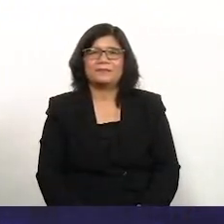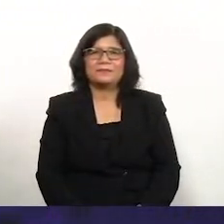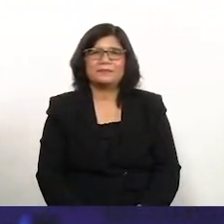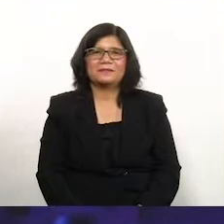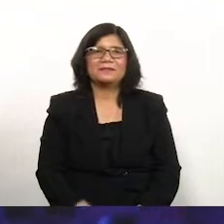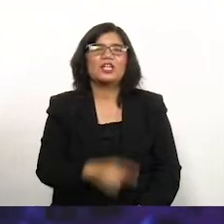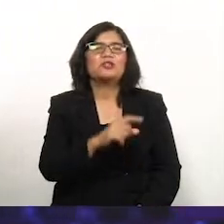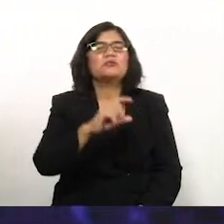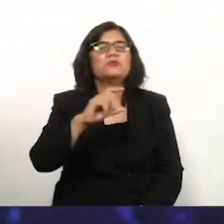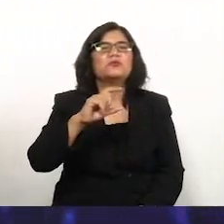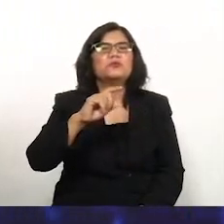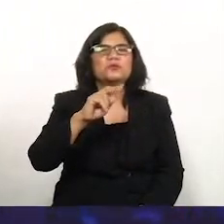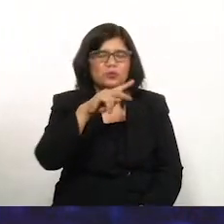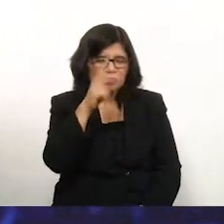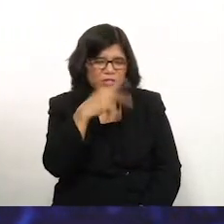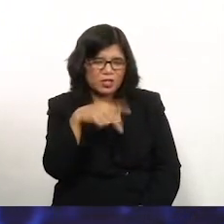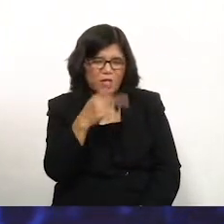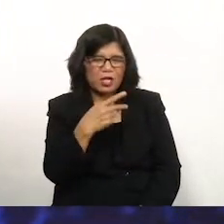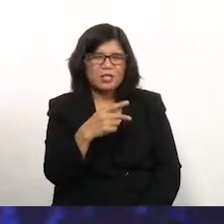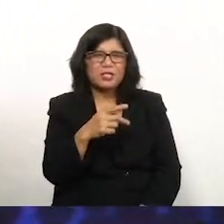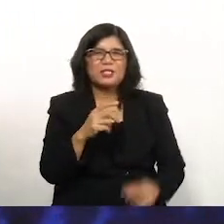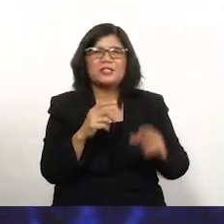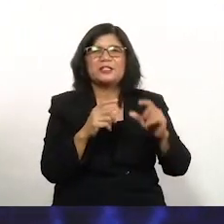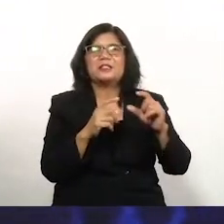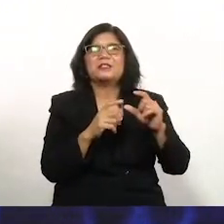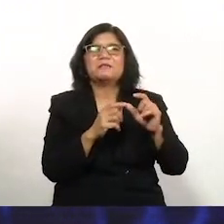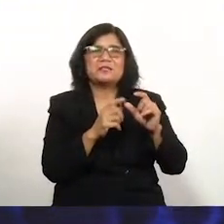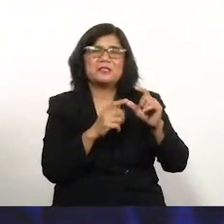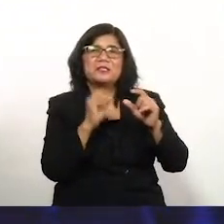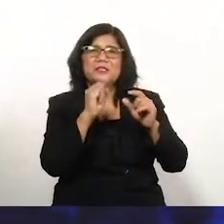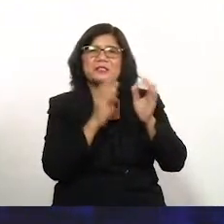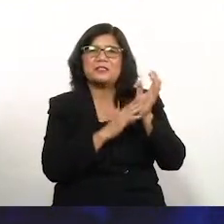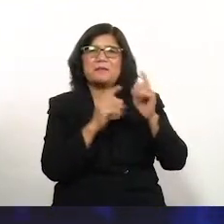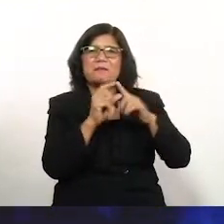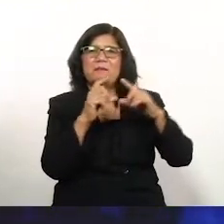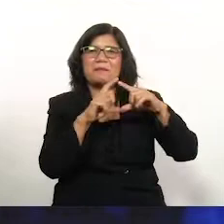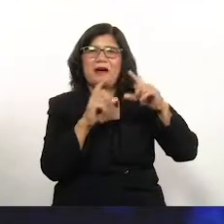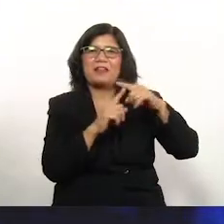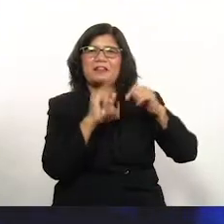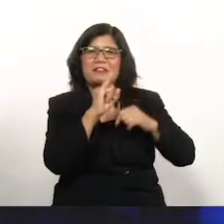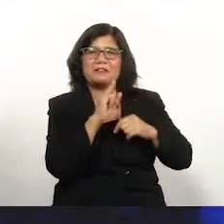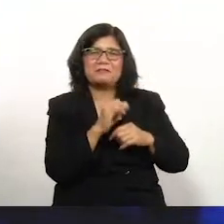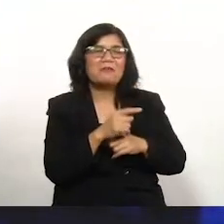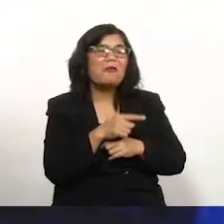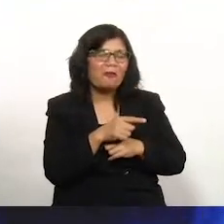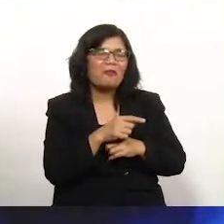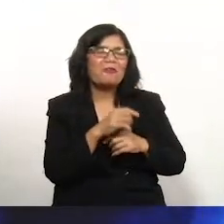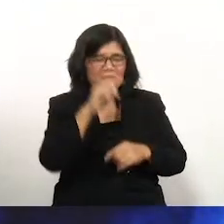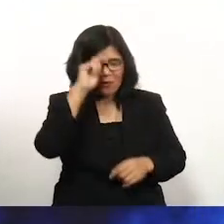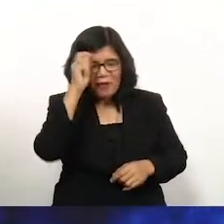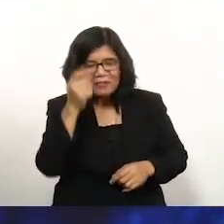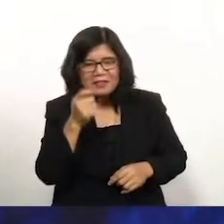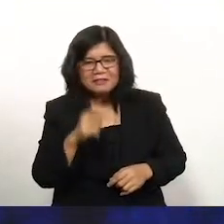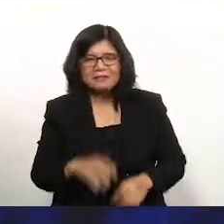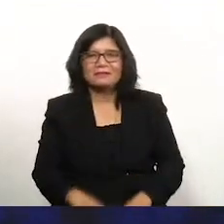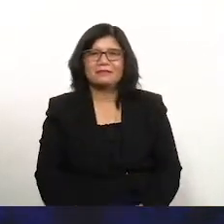hai cari simpati biasanya Ndak tahu kita hidup di Hai negeri